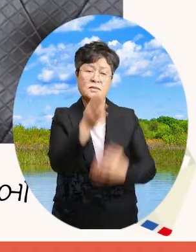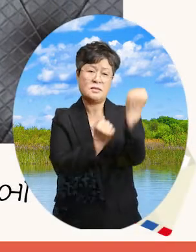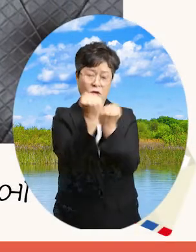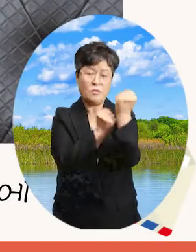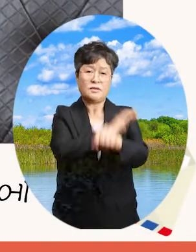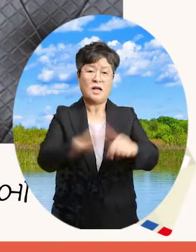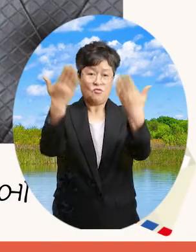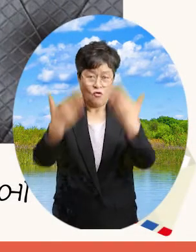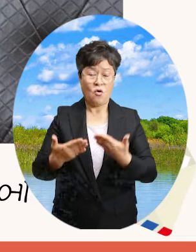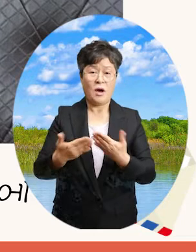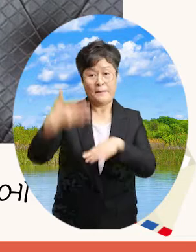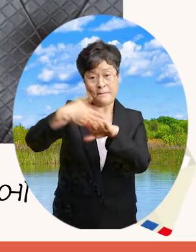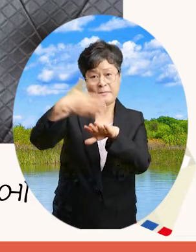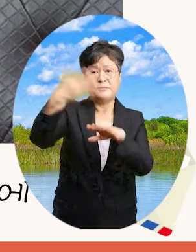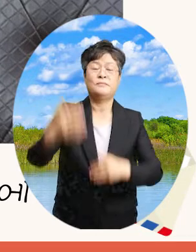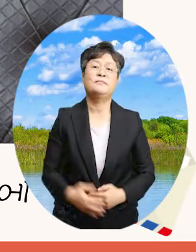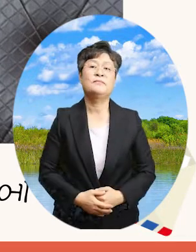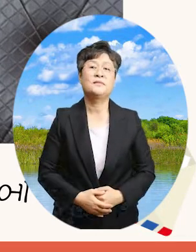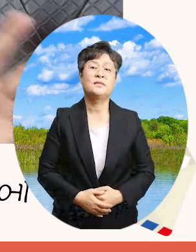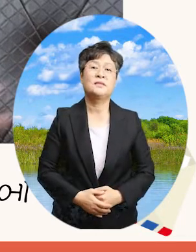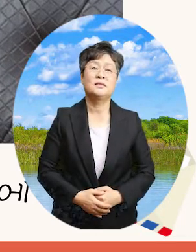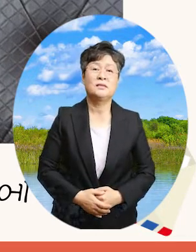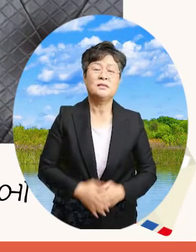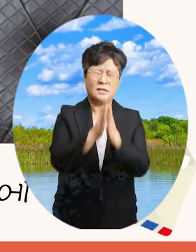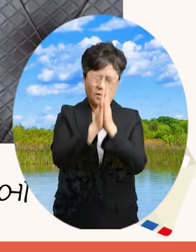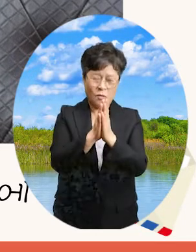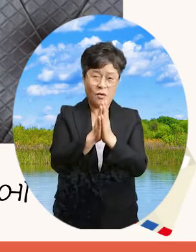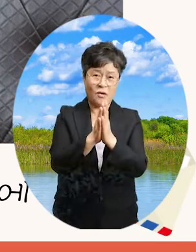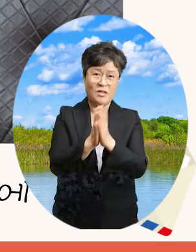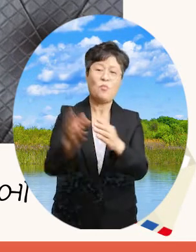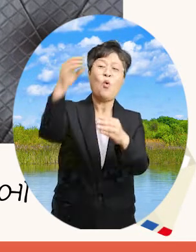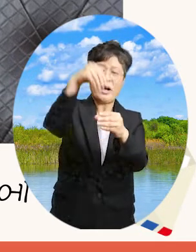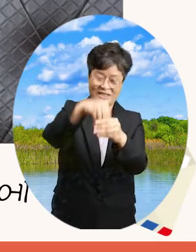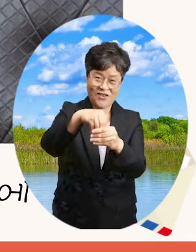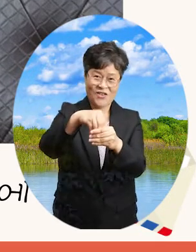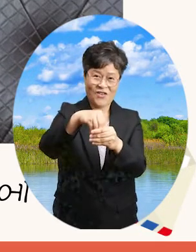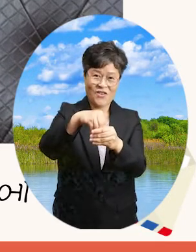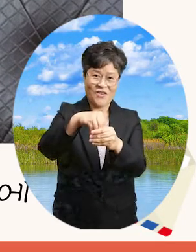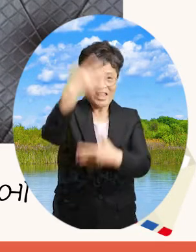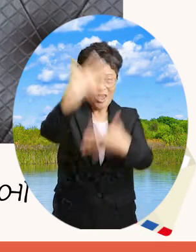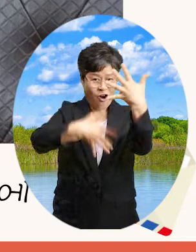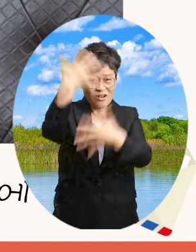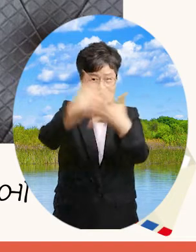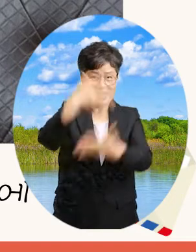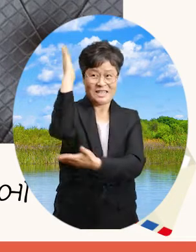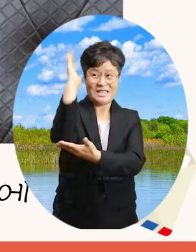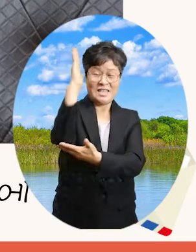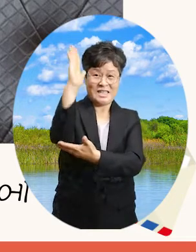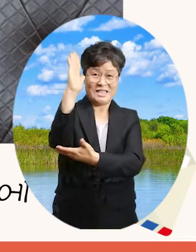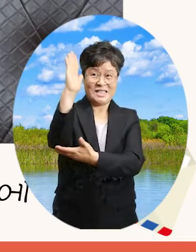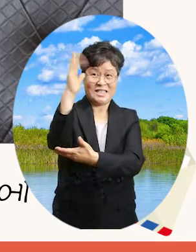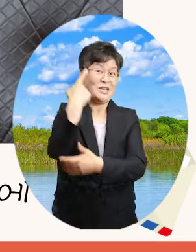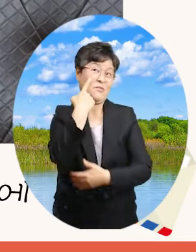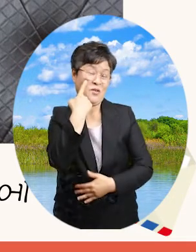빌어서 우리 수원 시민 여러분 특히 또 원천천 주변에 살고 계시는 또 광교 메탄동 또